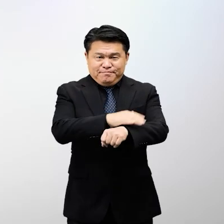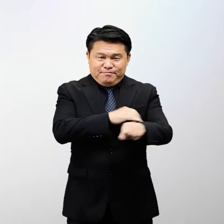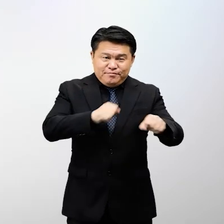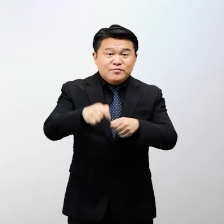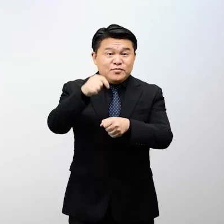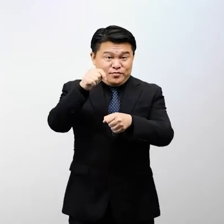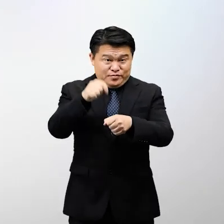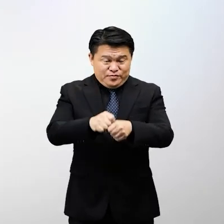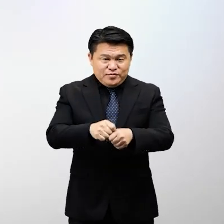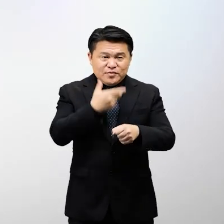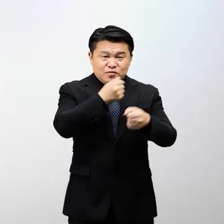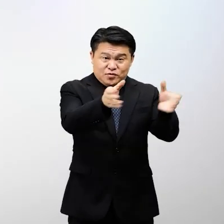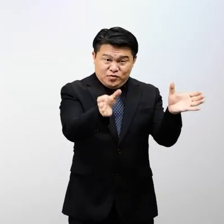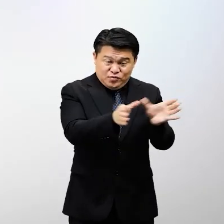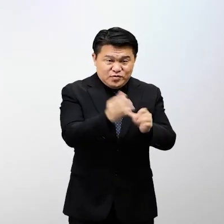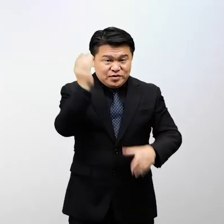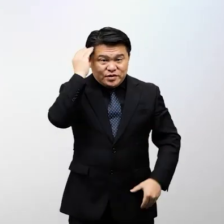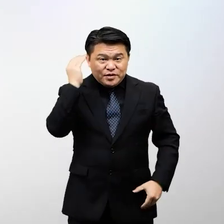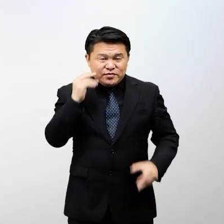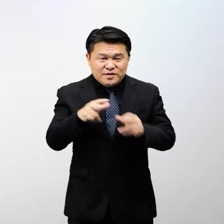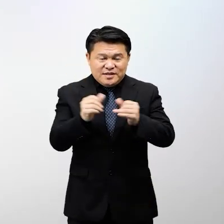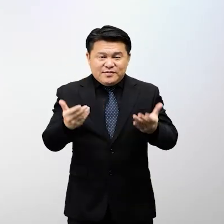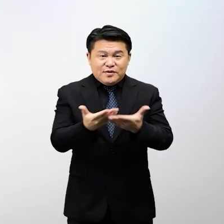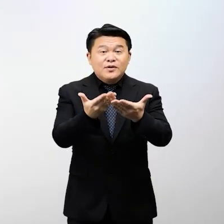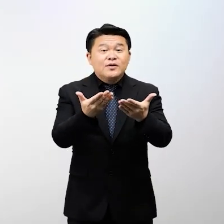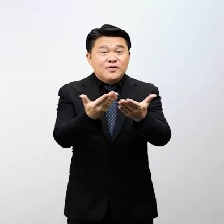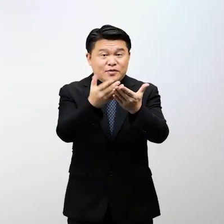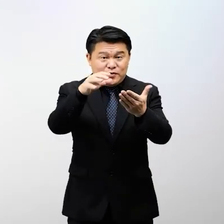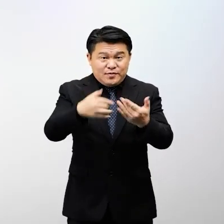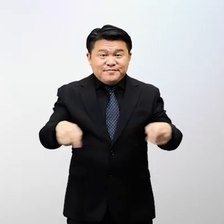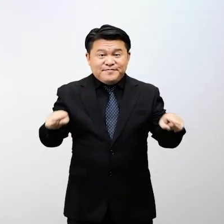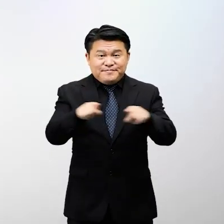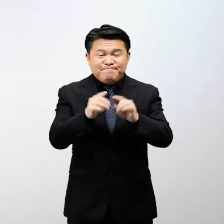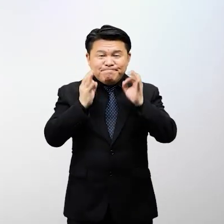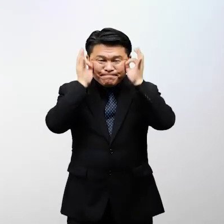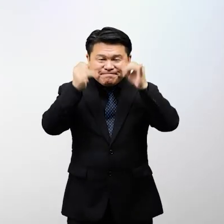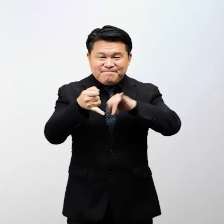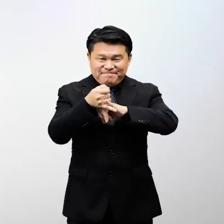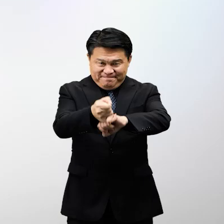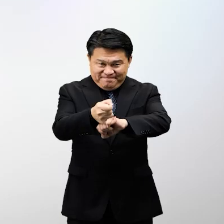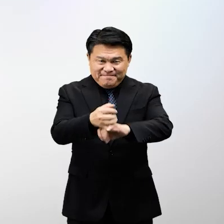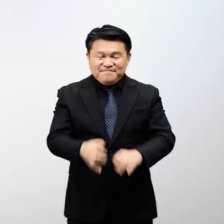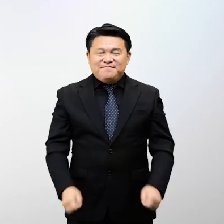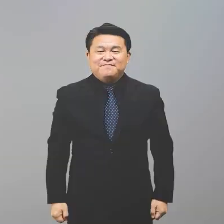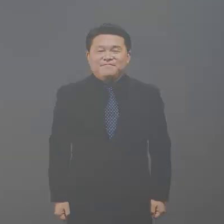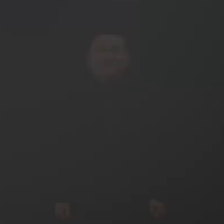수행을 위해 보건복지부와 한국장애인개발원이 함께하겠습니다.